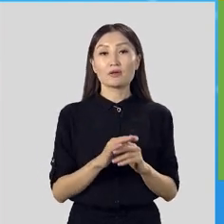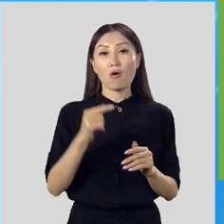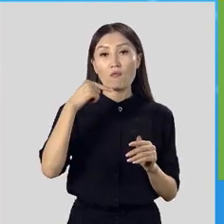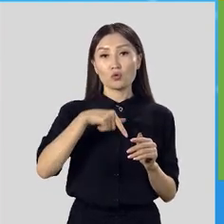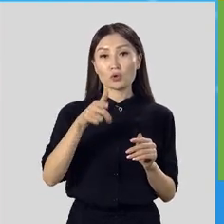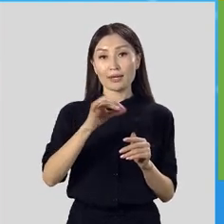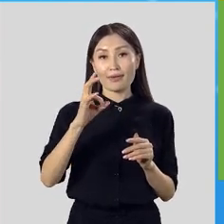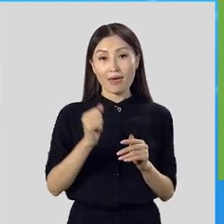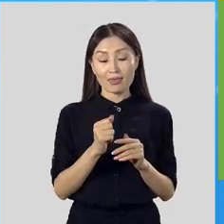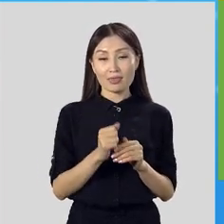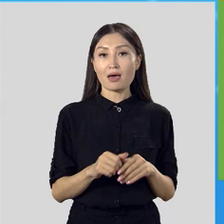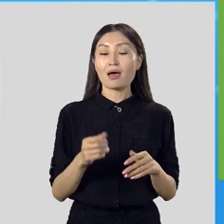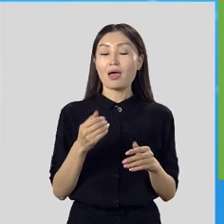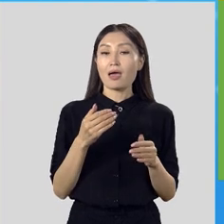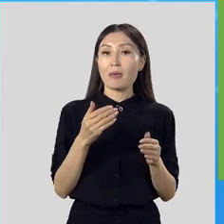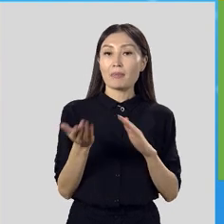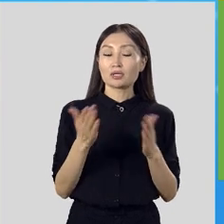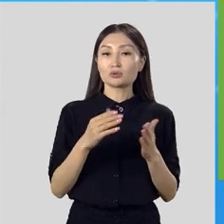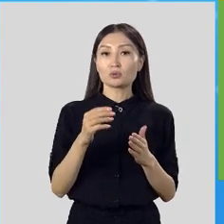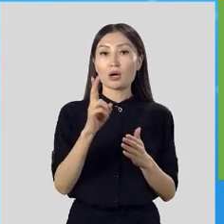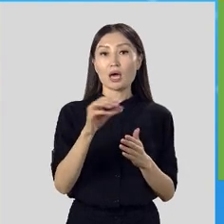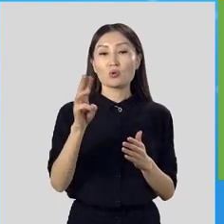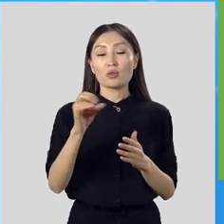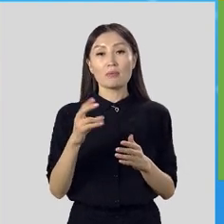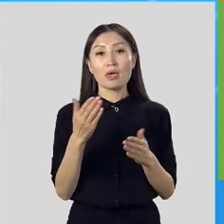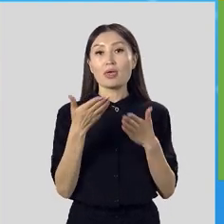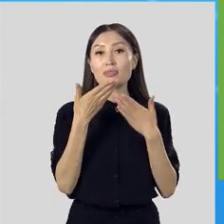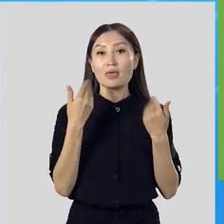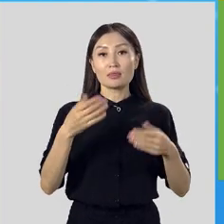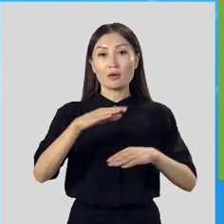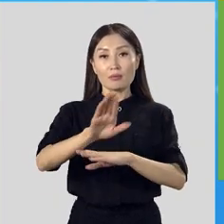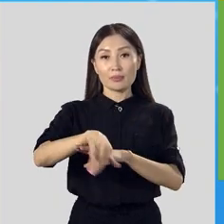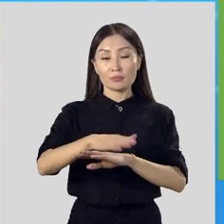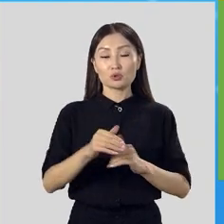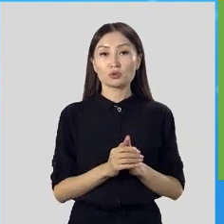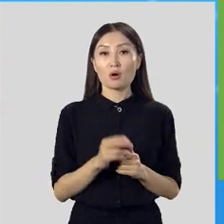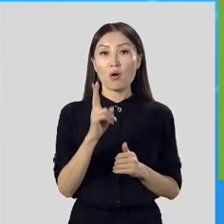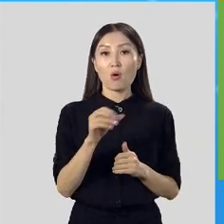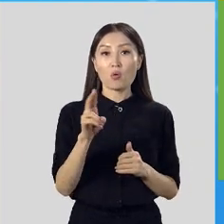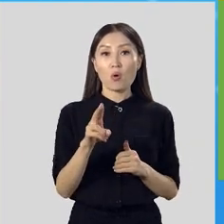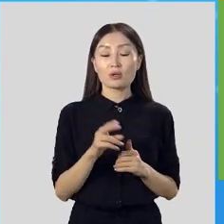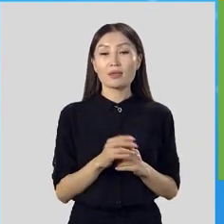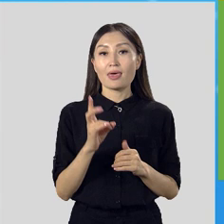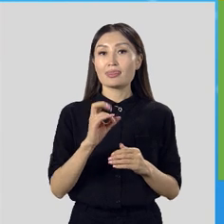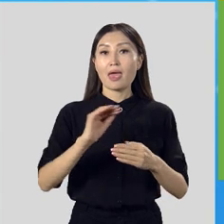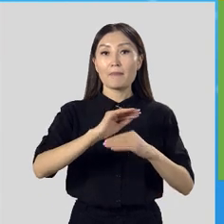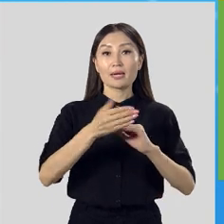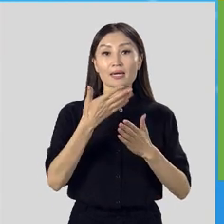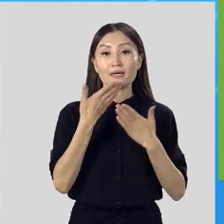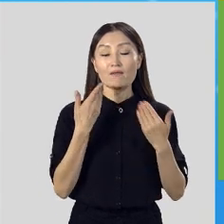гена между триплетами или кодонами нет промежутков. Код не